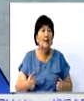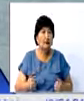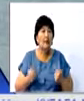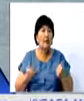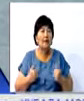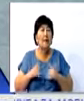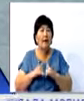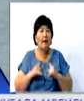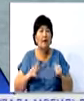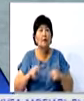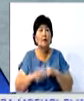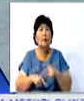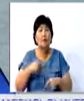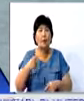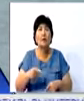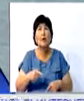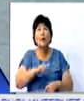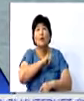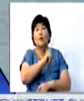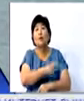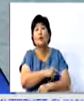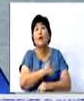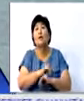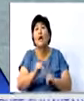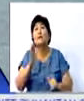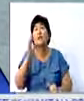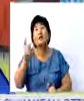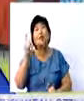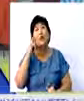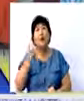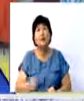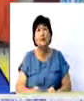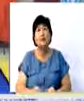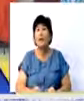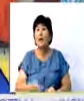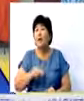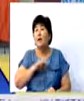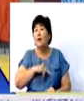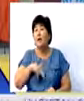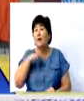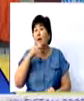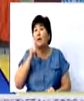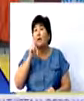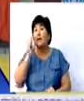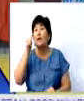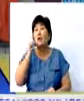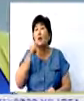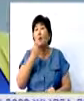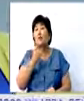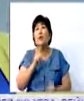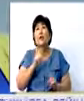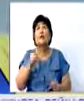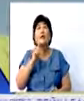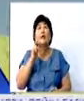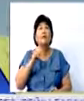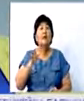жігерін арттырып, одан әрі күш-қуатын арттырады деген ойдамын. Еңбек еленген жастардың ертеңге деген көзқарасы ерек. Бұл